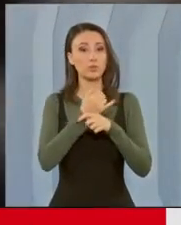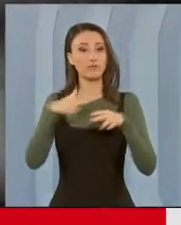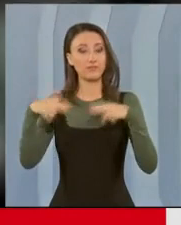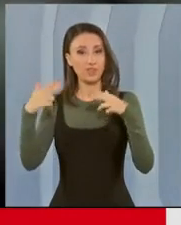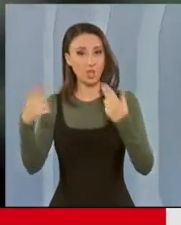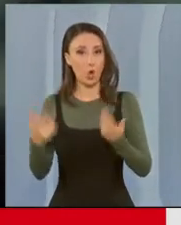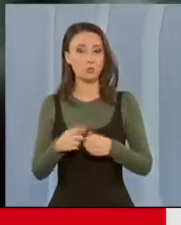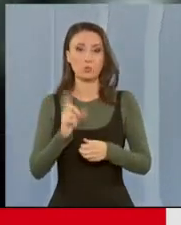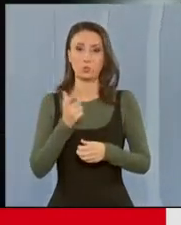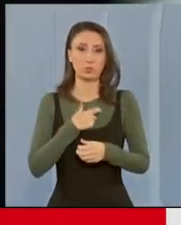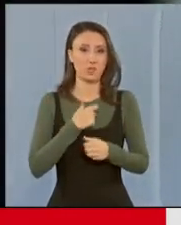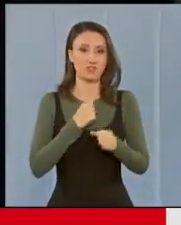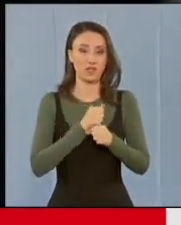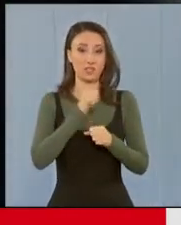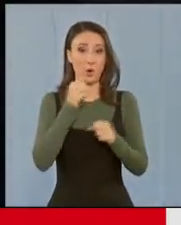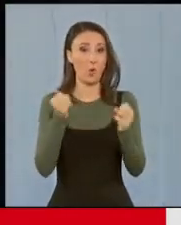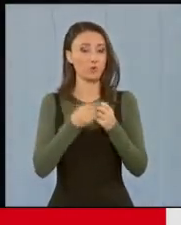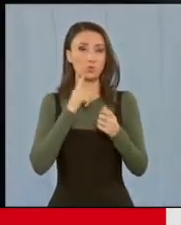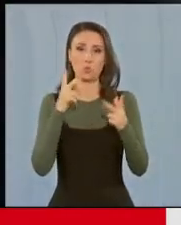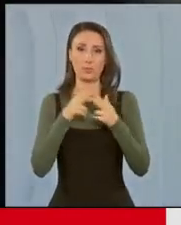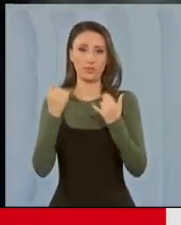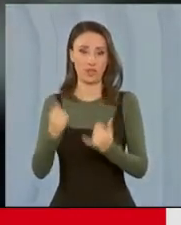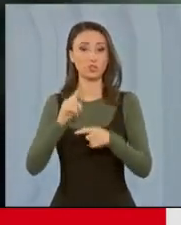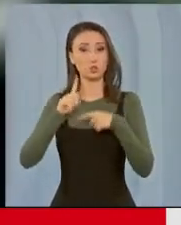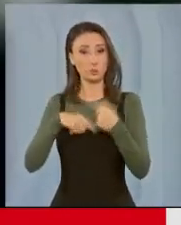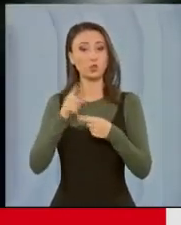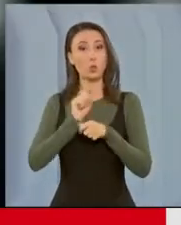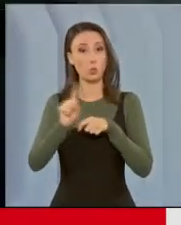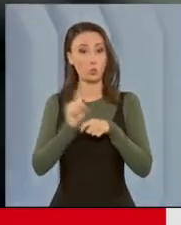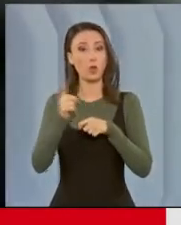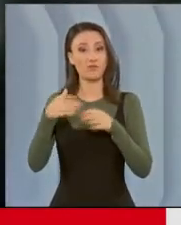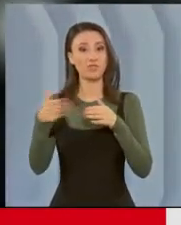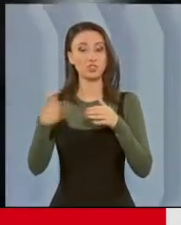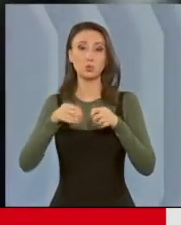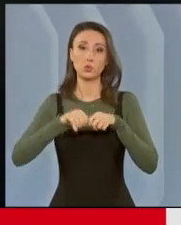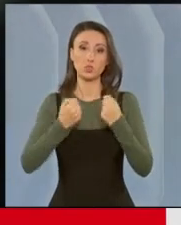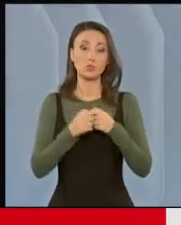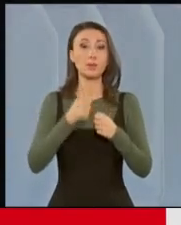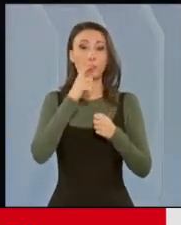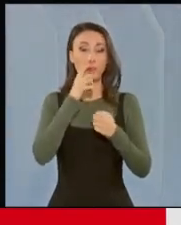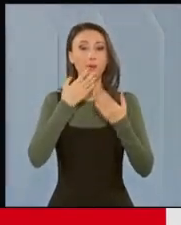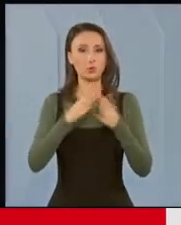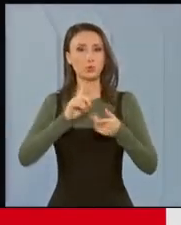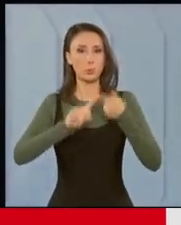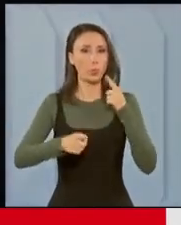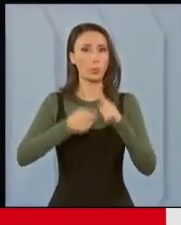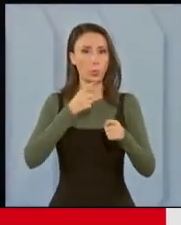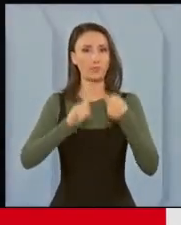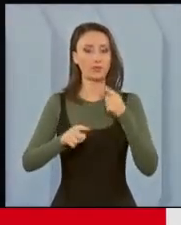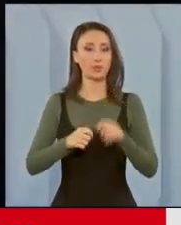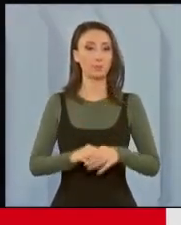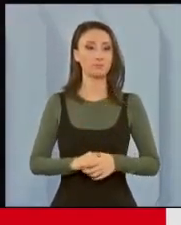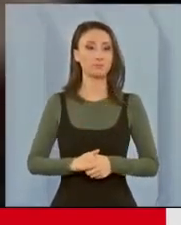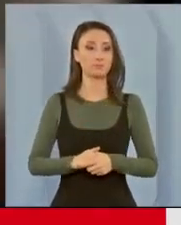vecinul neputincios iar conflictul nu s a oprit aici după ce bunurile vecinului au fost distruse bărbații s au decis să și rezolve